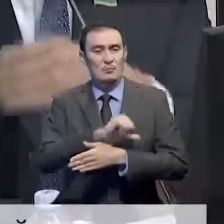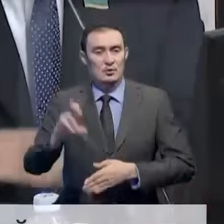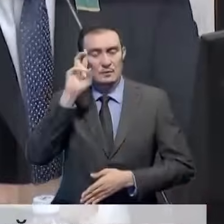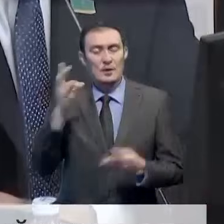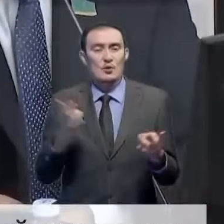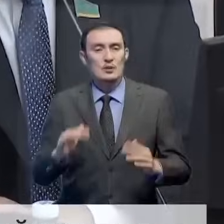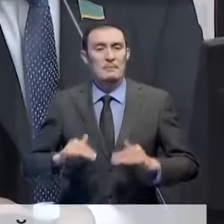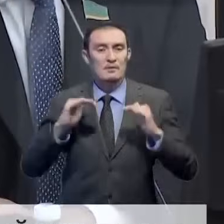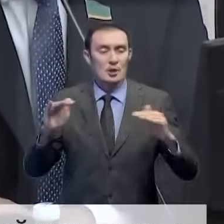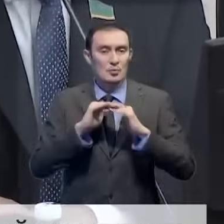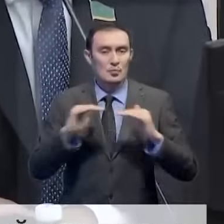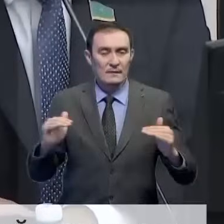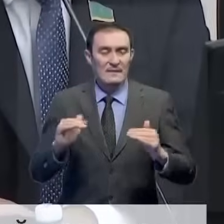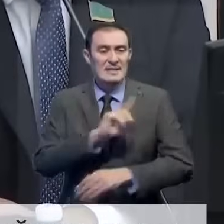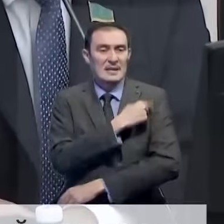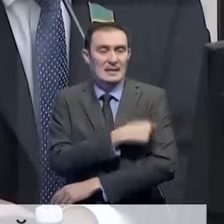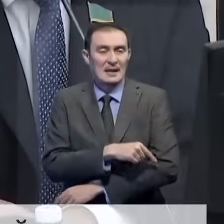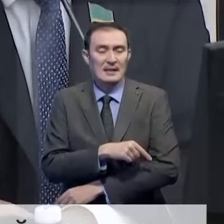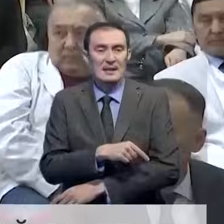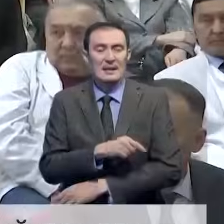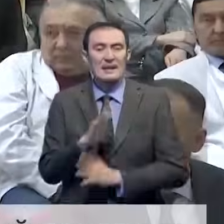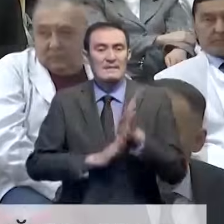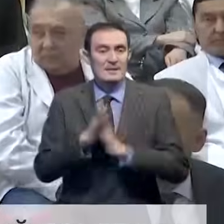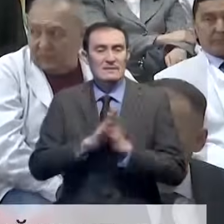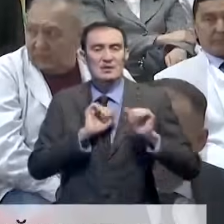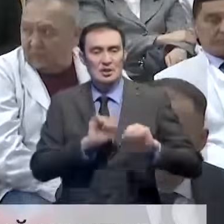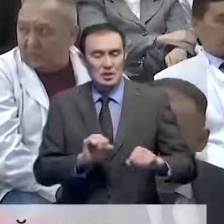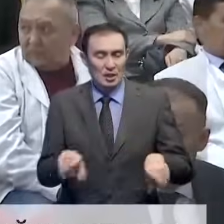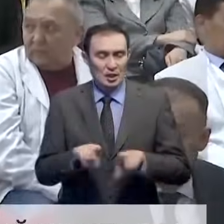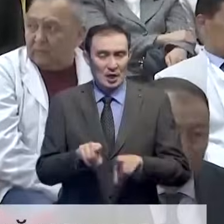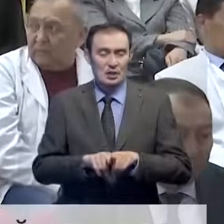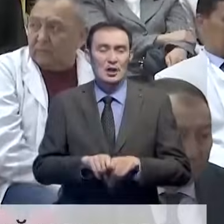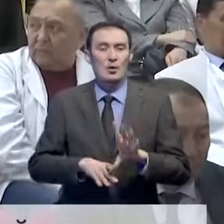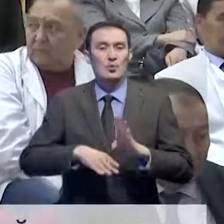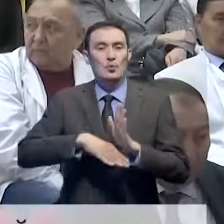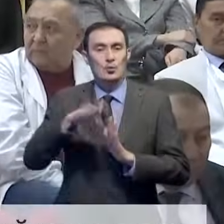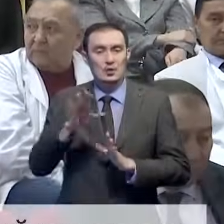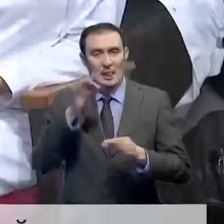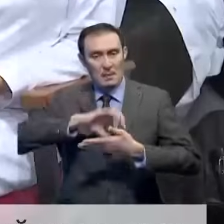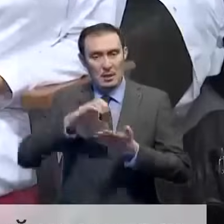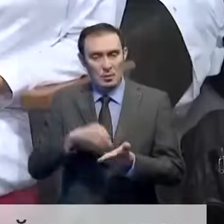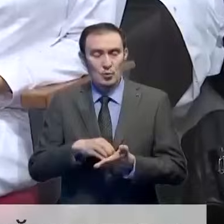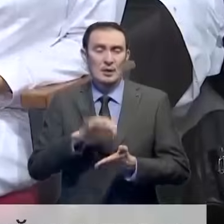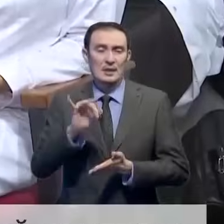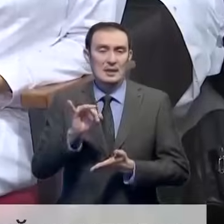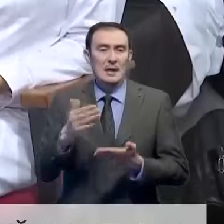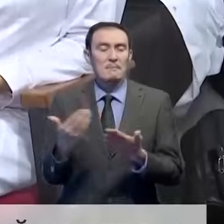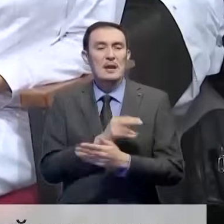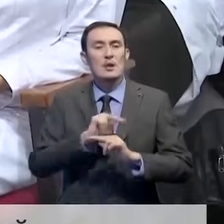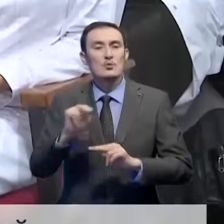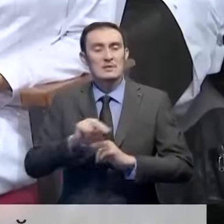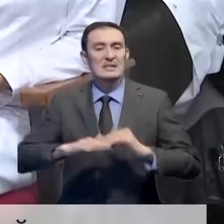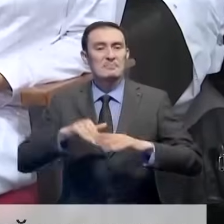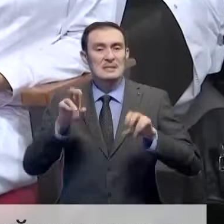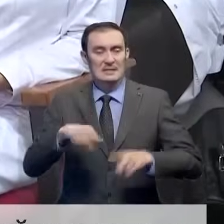Необходимо повышать уровень ветеринарной и фитосанитарной защиты. Кроме того, модернизировать лаборатории и переучивать